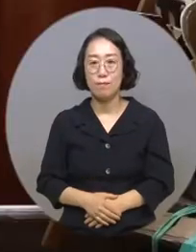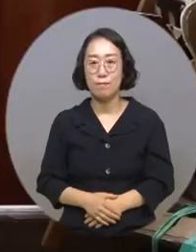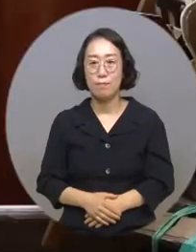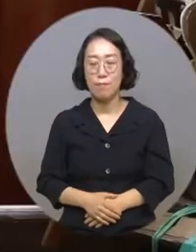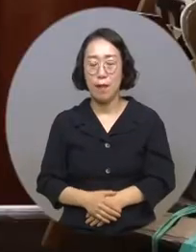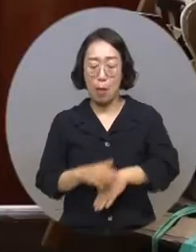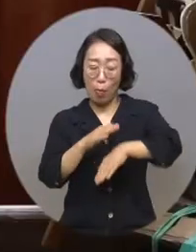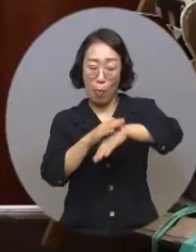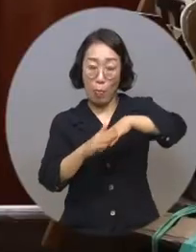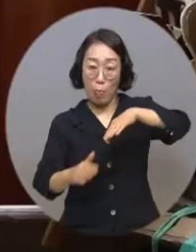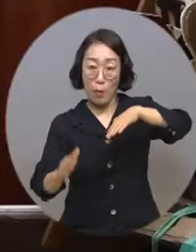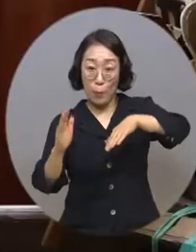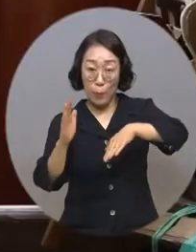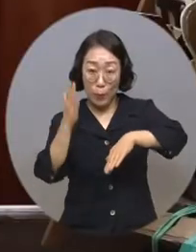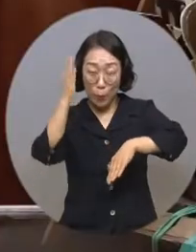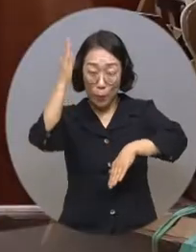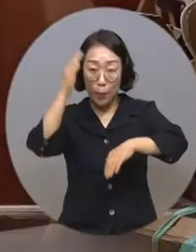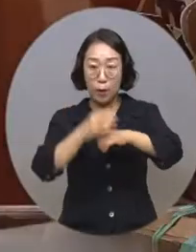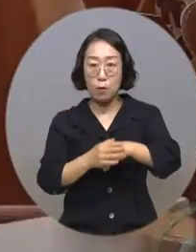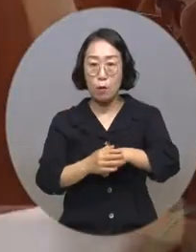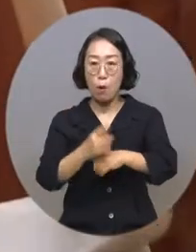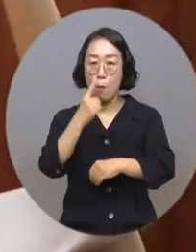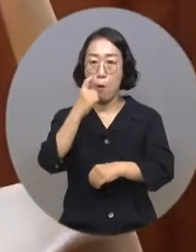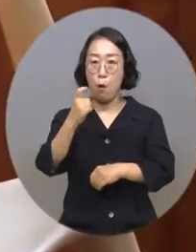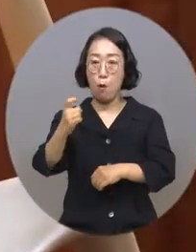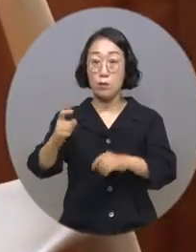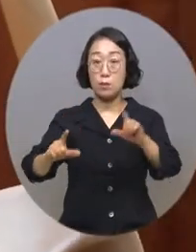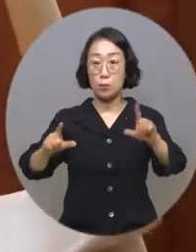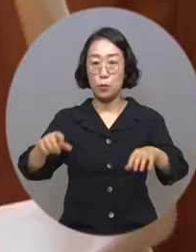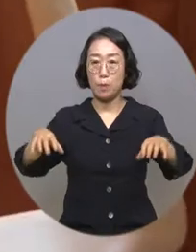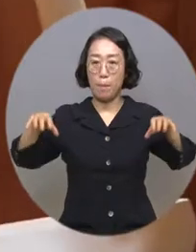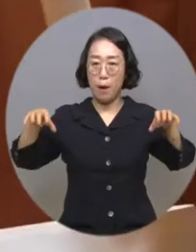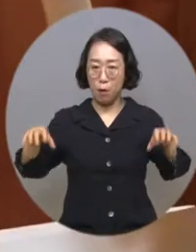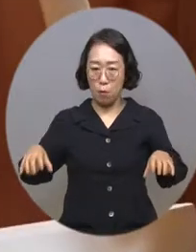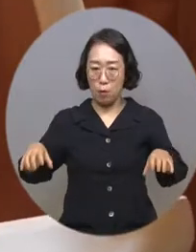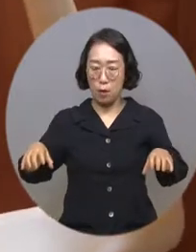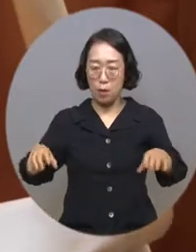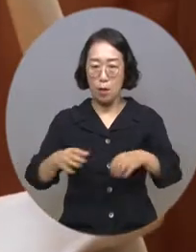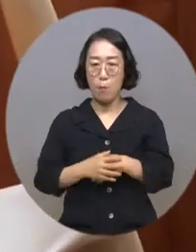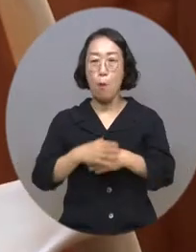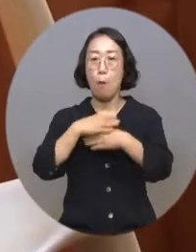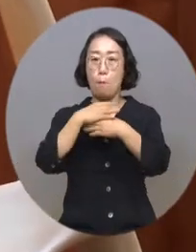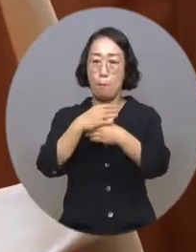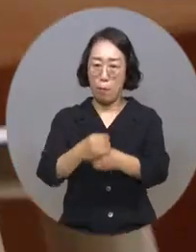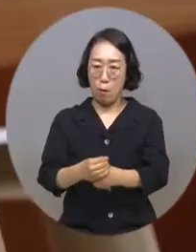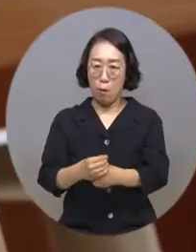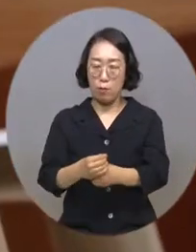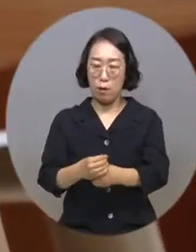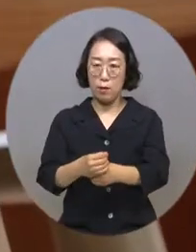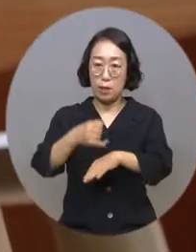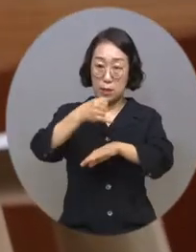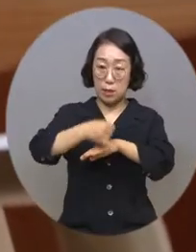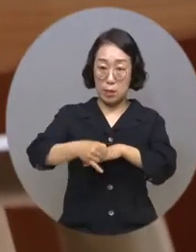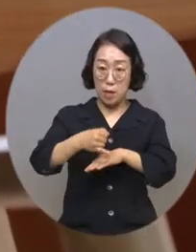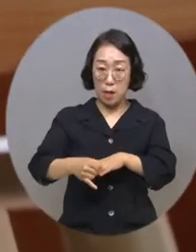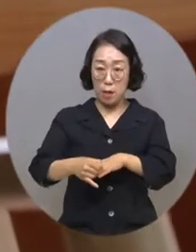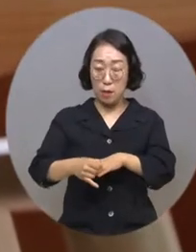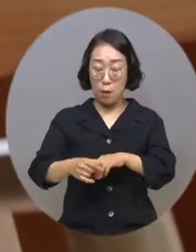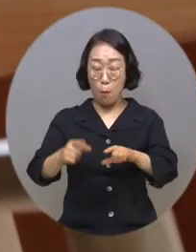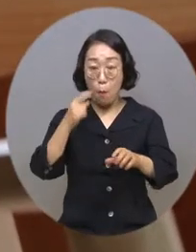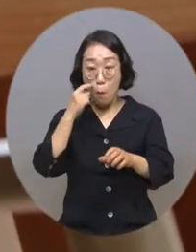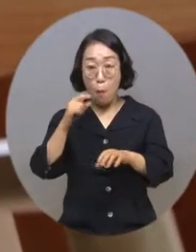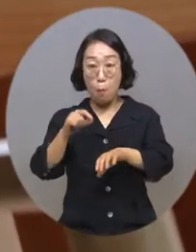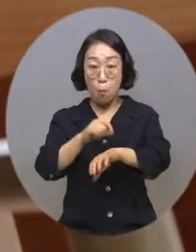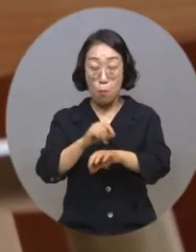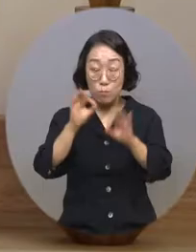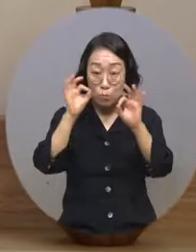매끈하게 손질된 나무와 우아한 곡선의 팔걸이, 몸을 편안하게 감싸는 디자인이 눈길을